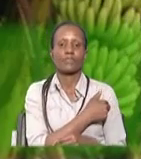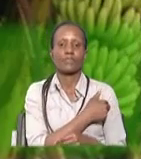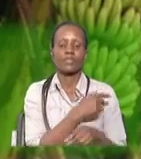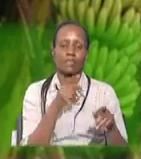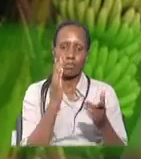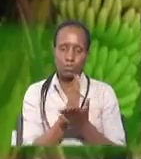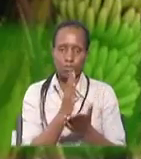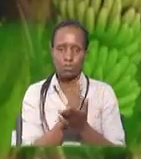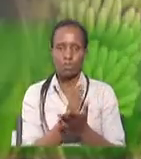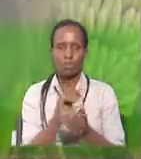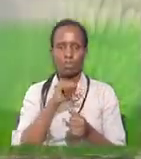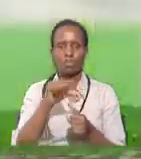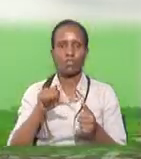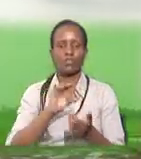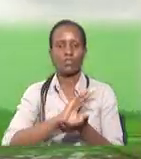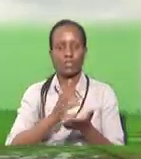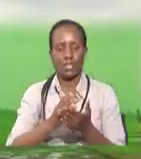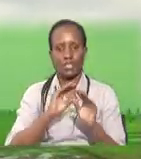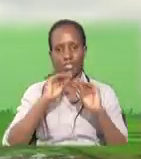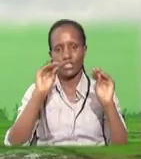Revolving fund imetufunza mambo mingi.